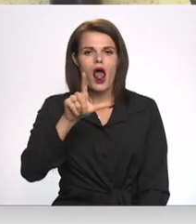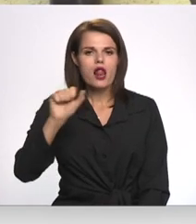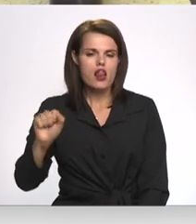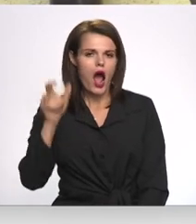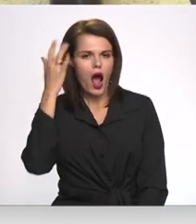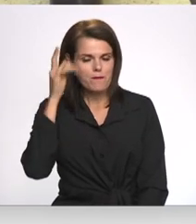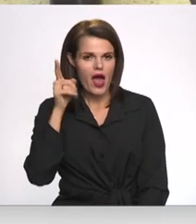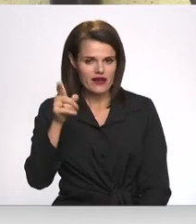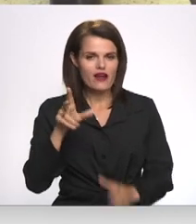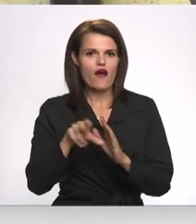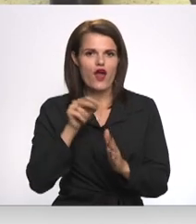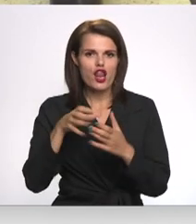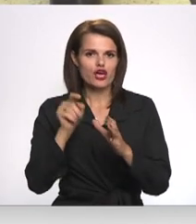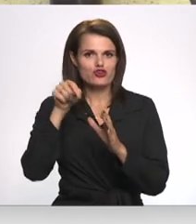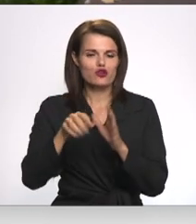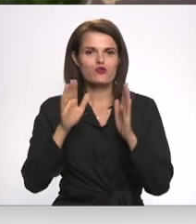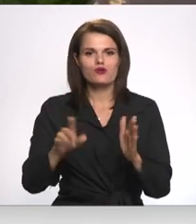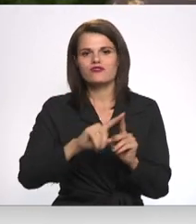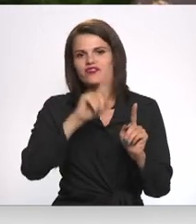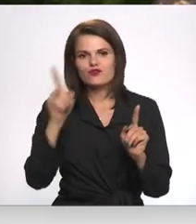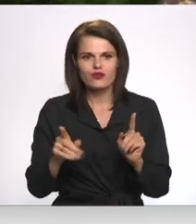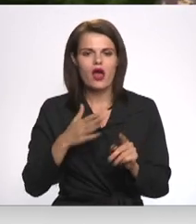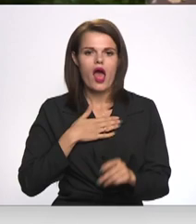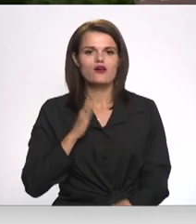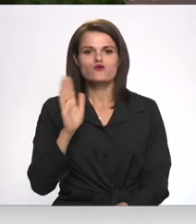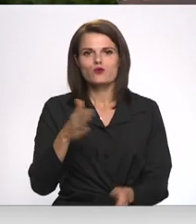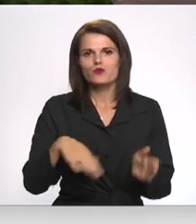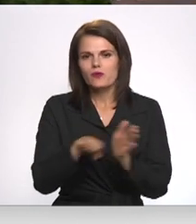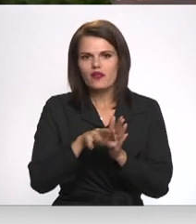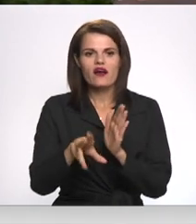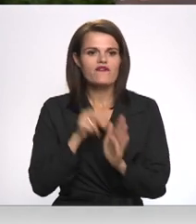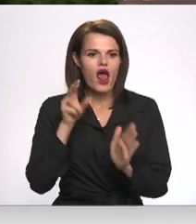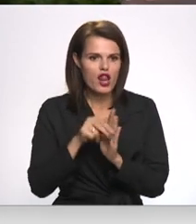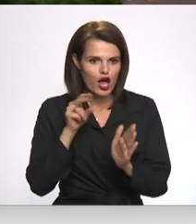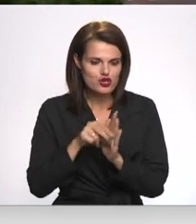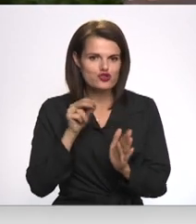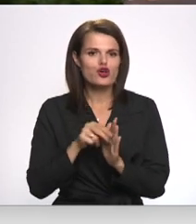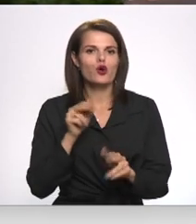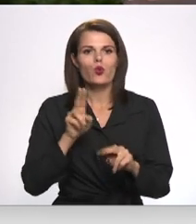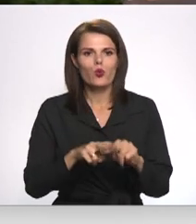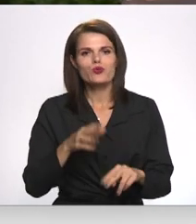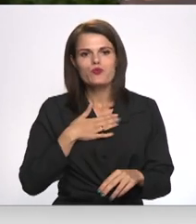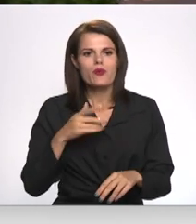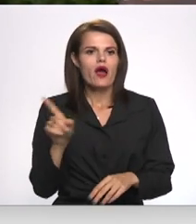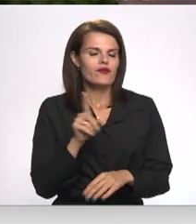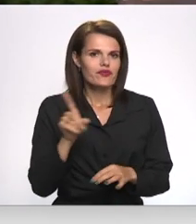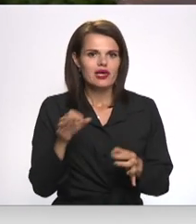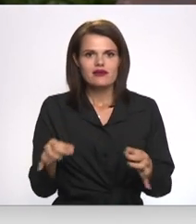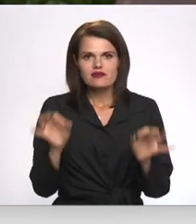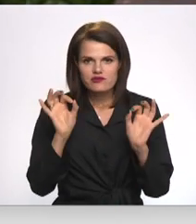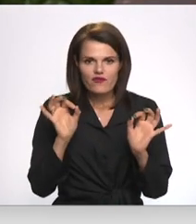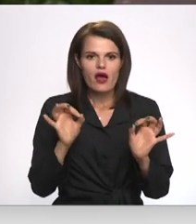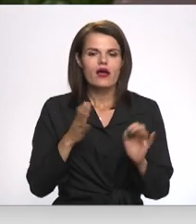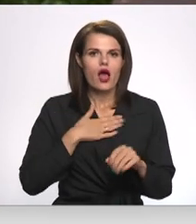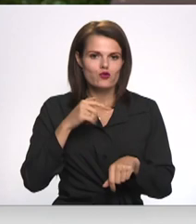iecirknī viņš pavadīs visu dienu. Es piedalīšos vēlēšanās un man ir svarīgi, jo